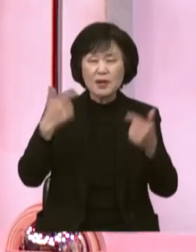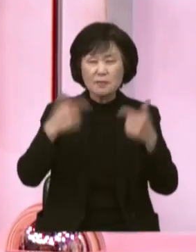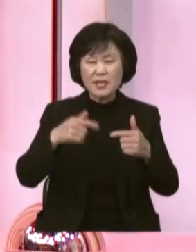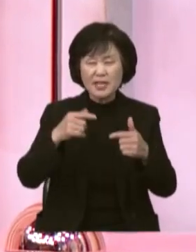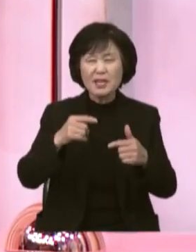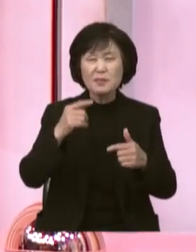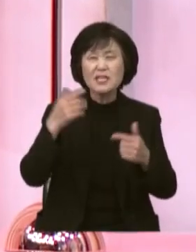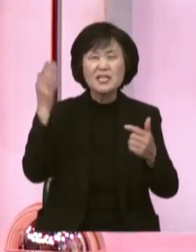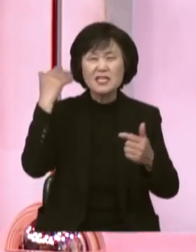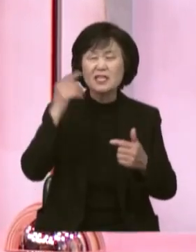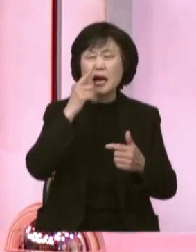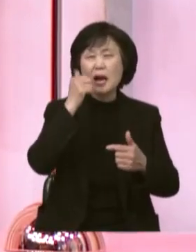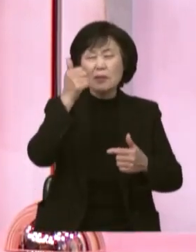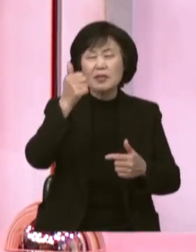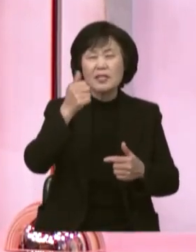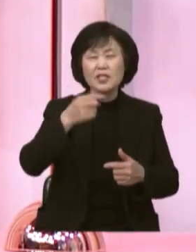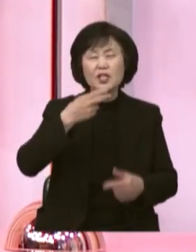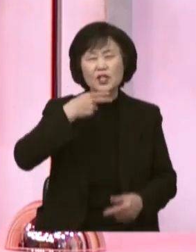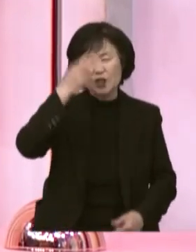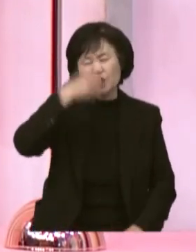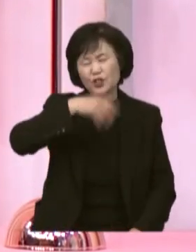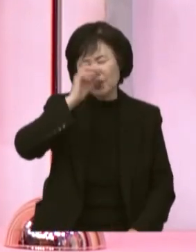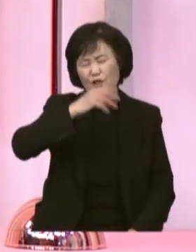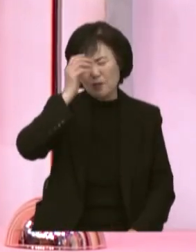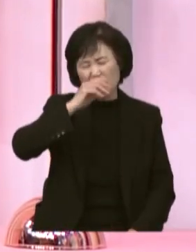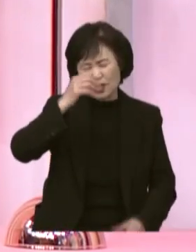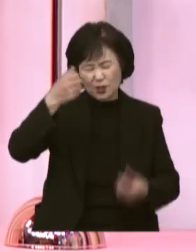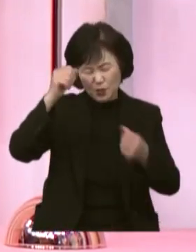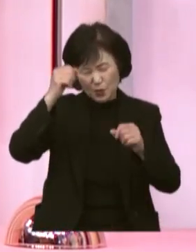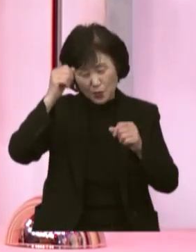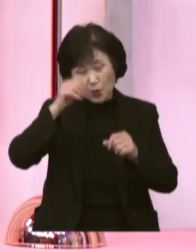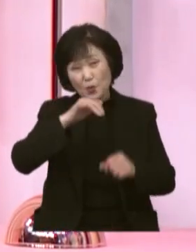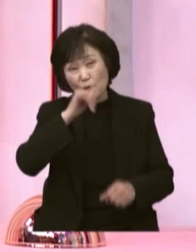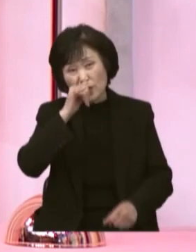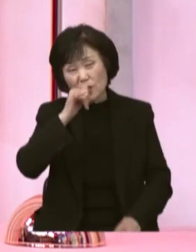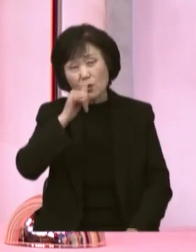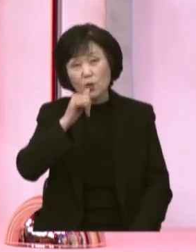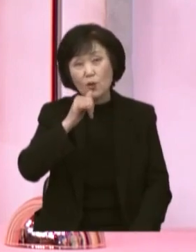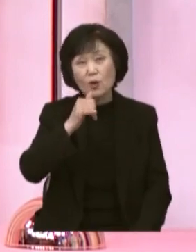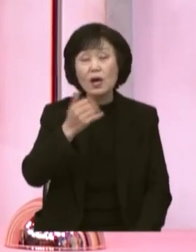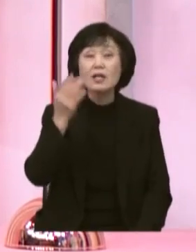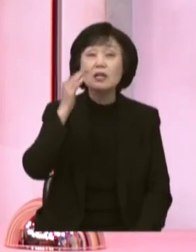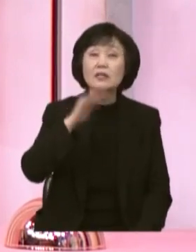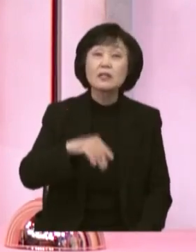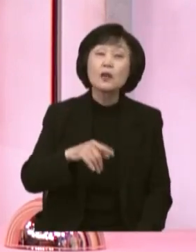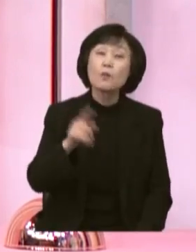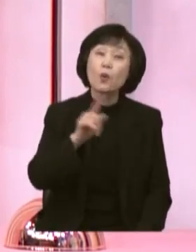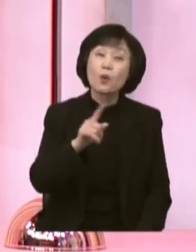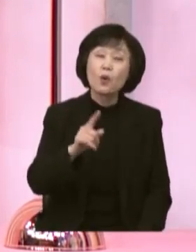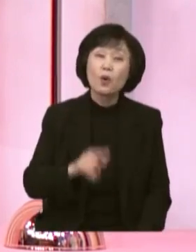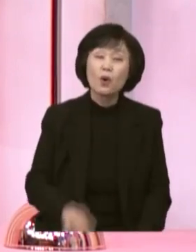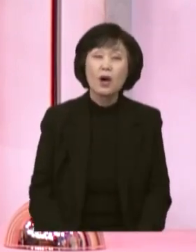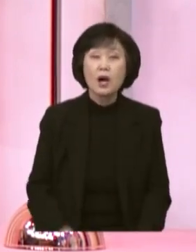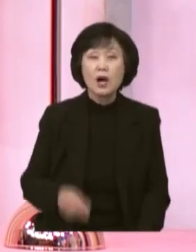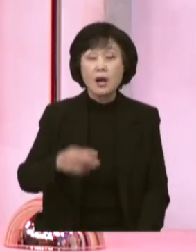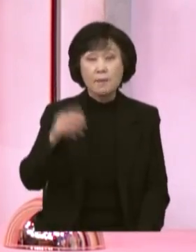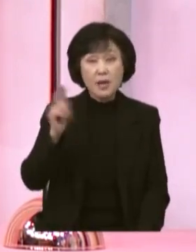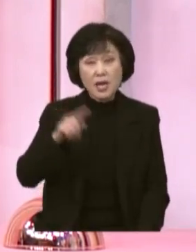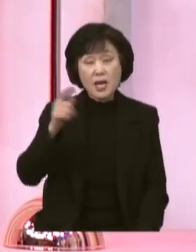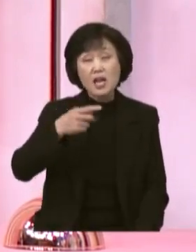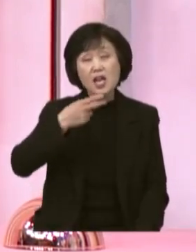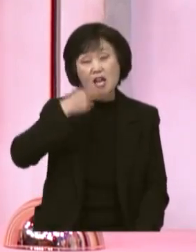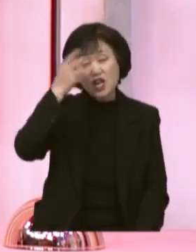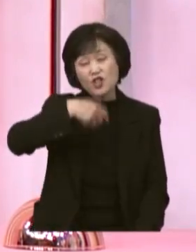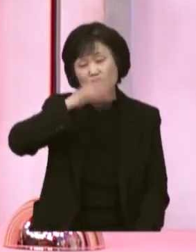그러니까 성질 나잖아. 아 진짜. 근데 효녀라 그랬잖아. 아 그래 엄마 말을 들어야지.